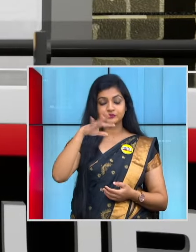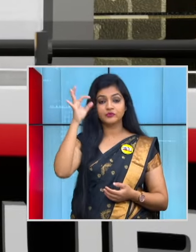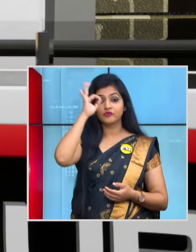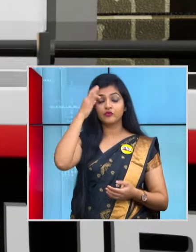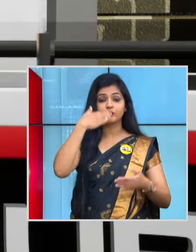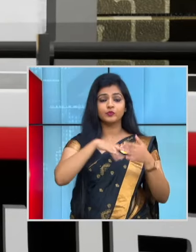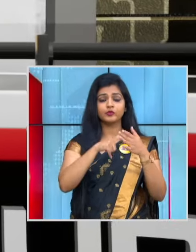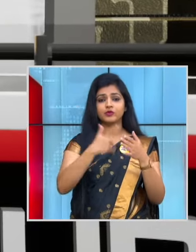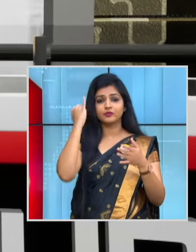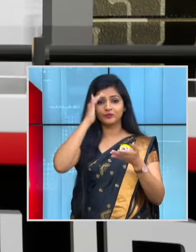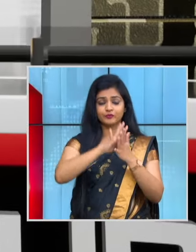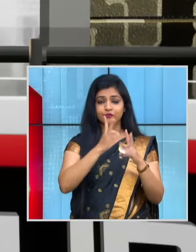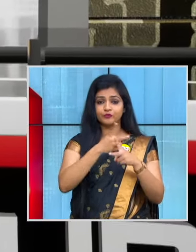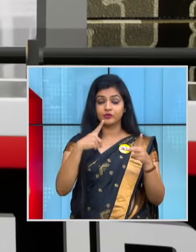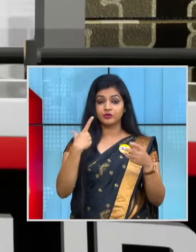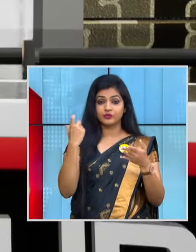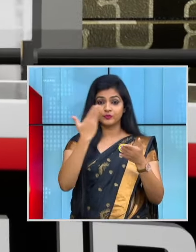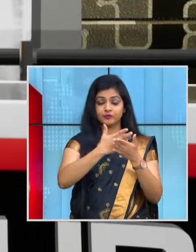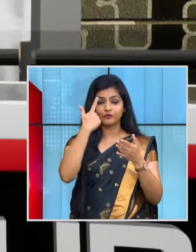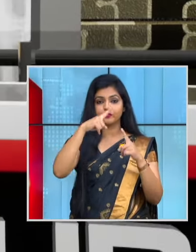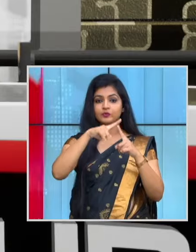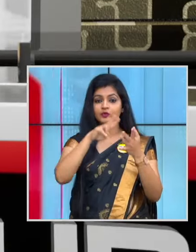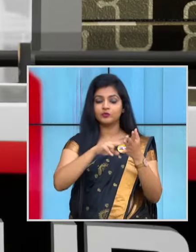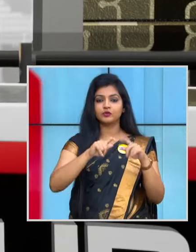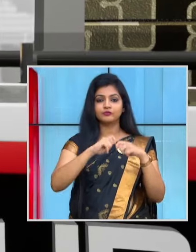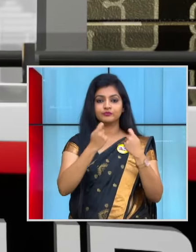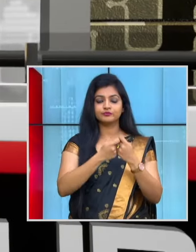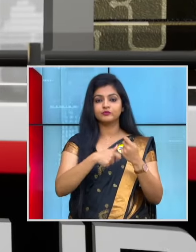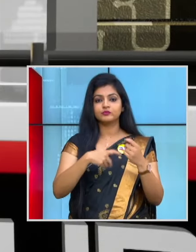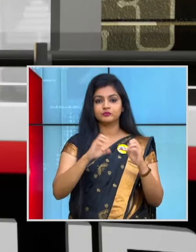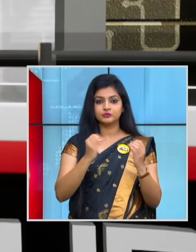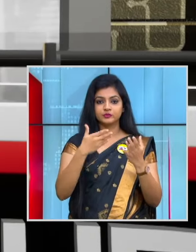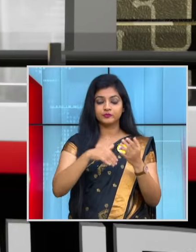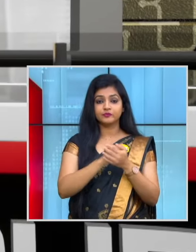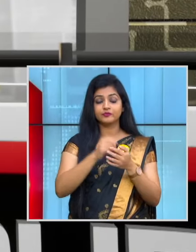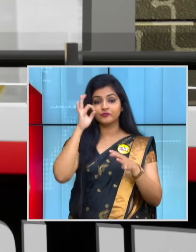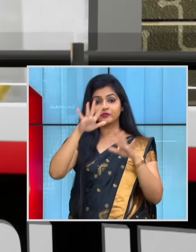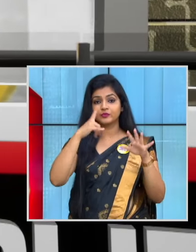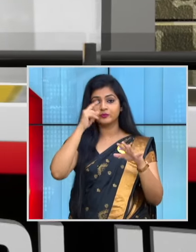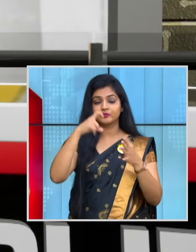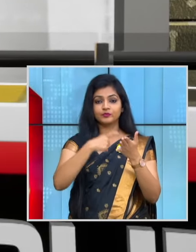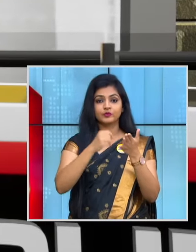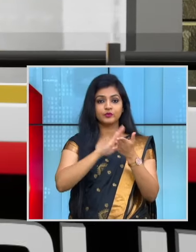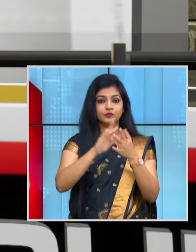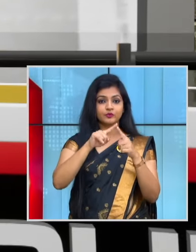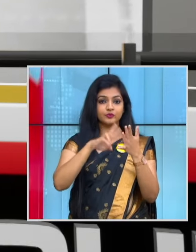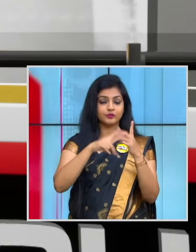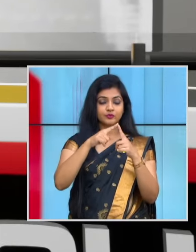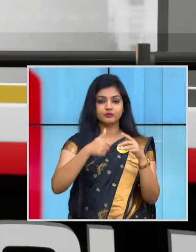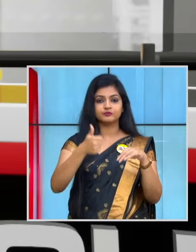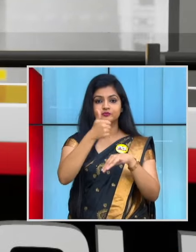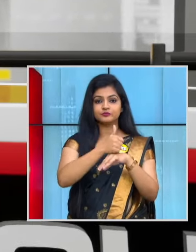സിനിമാ മേഖലയിലെ ലൈംഗികാതിക്രമം സംബന്ധിച്ച പരാതി നൽകാൻ തമിഴ്നാട്ടിലും കമ്മിറ്റി രൂപീകരിച്ചു. നടി രോഹിണിയാണ് നടികർ സംഘം രൂപീകരിച്ച കമ്മിറ്റിയുടെ